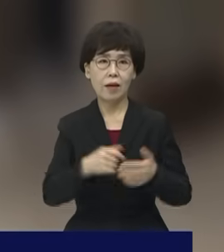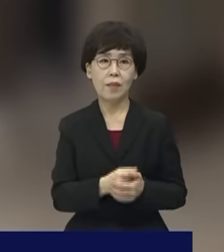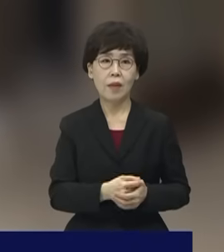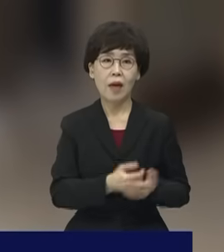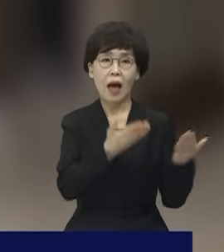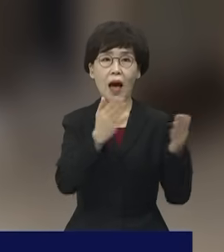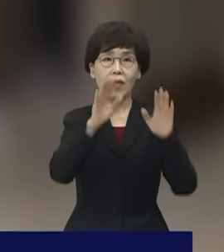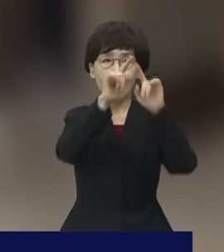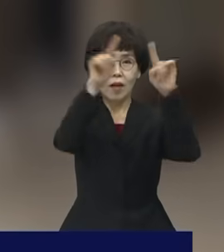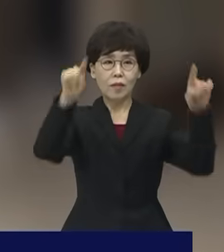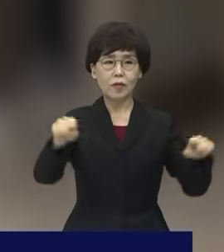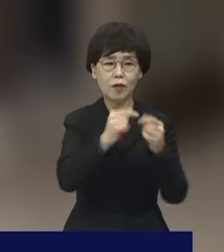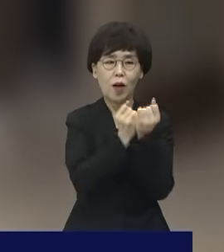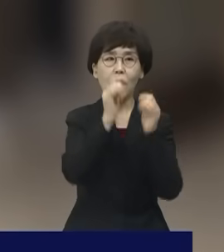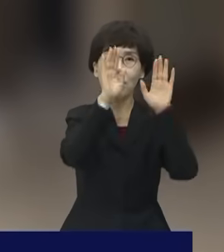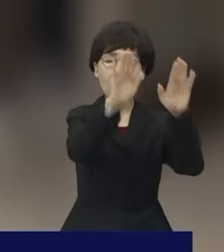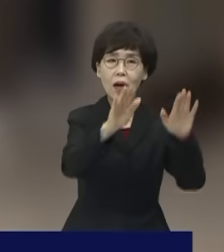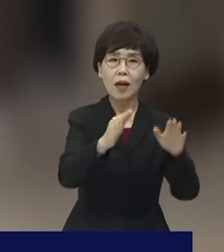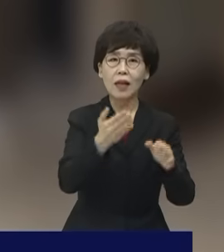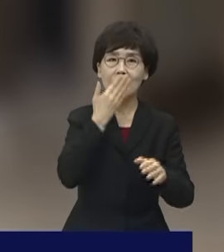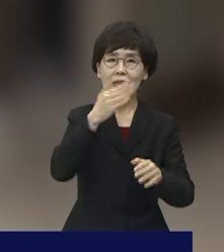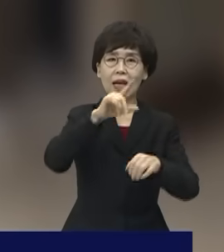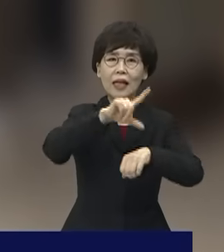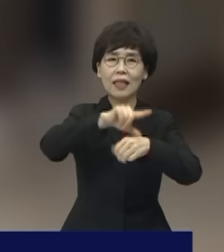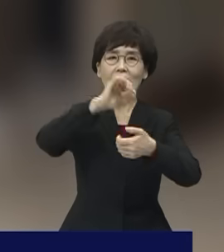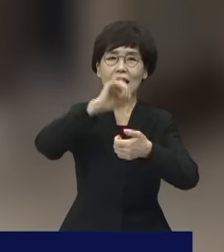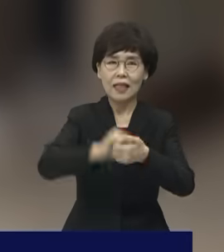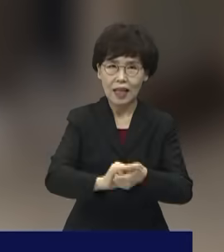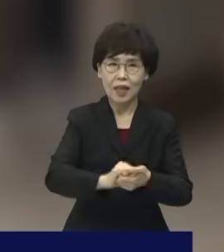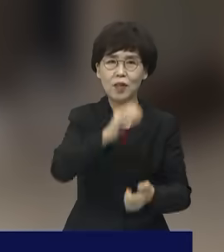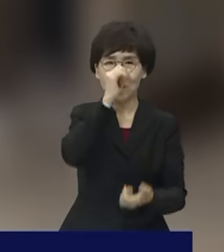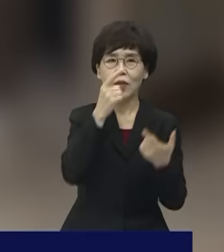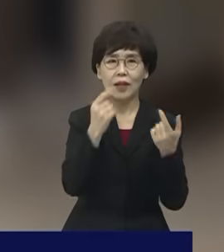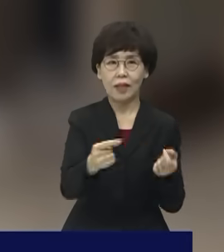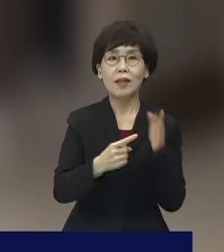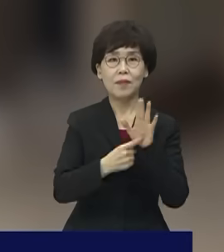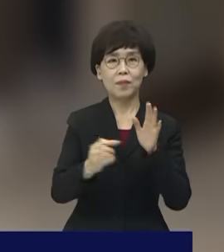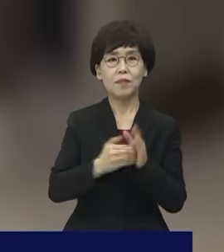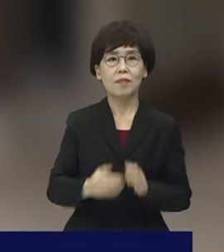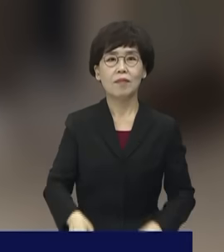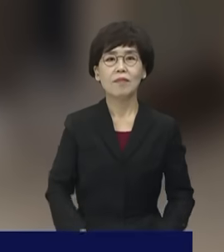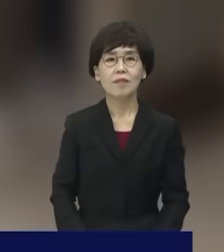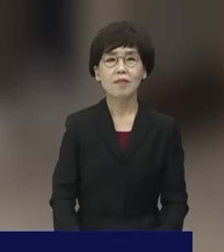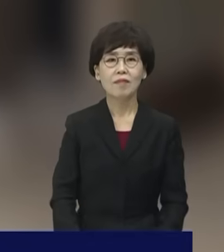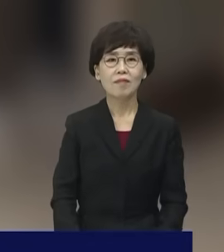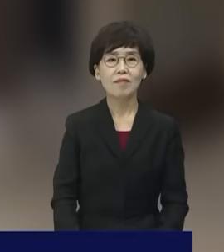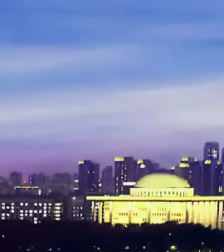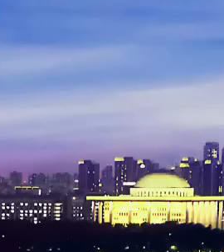안내 문구를 붙여놓거나 식사 시간제를 도입하는 게 좋을 듯 등의 다양한 반응을 보였습니다.